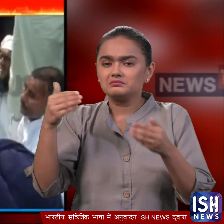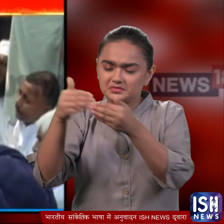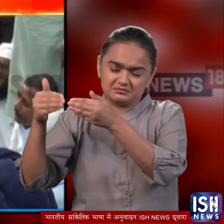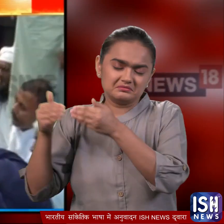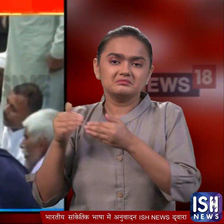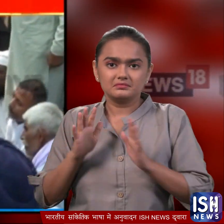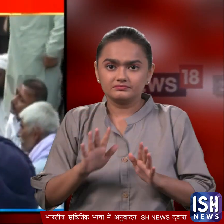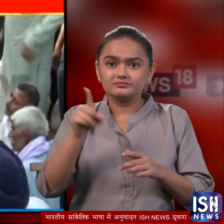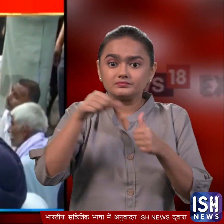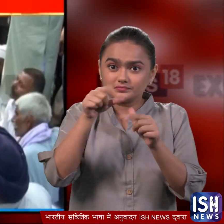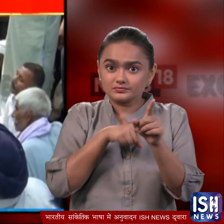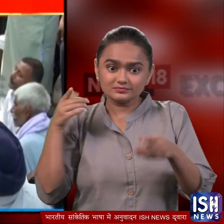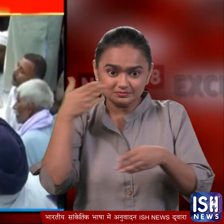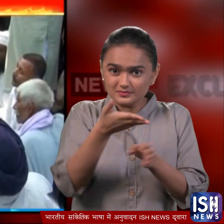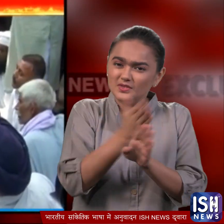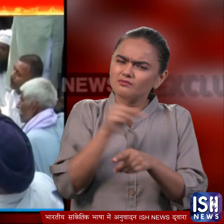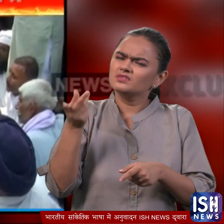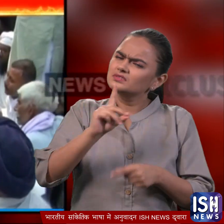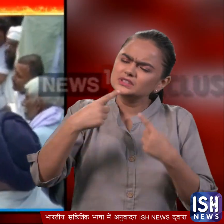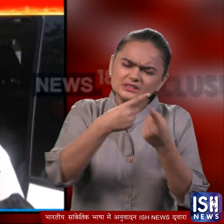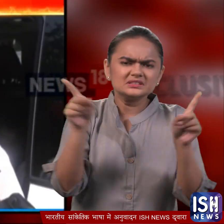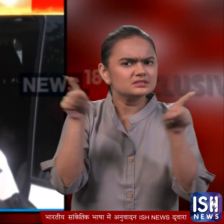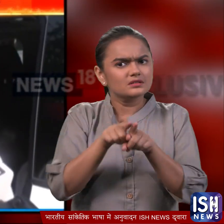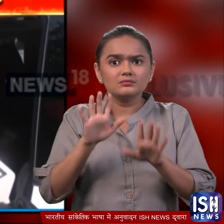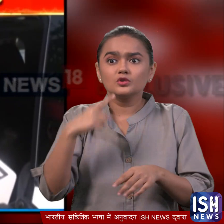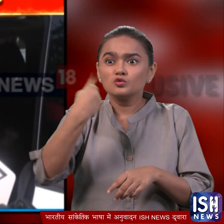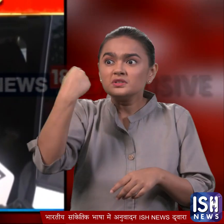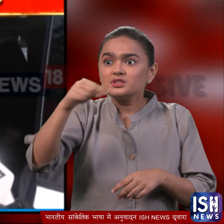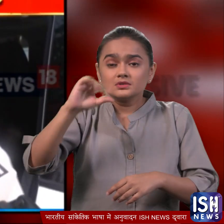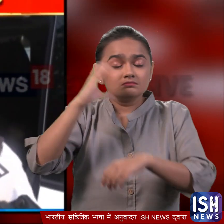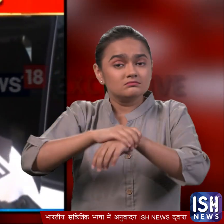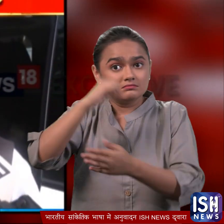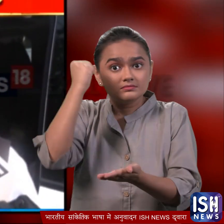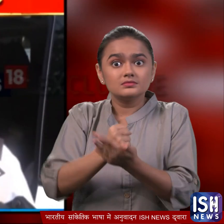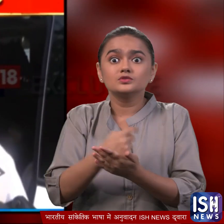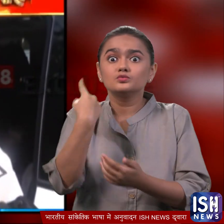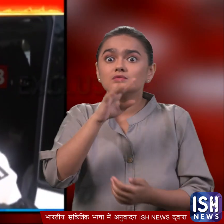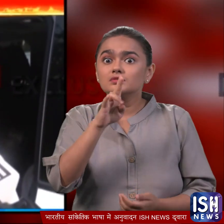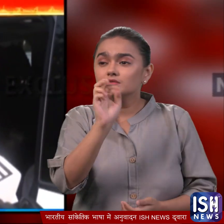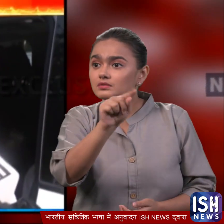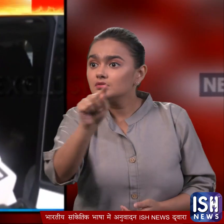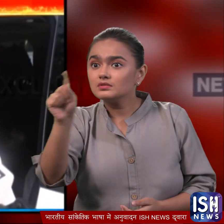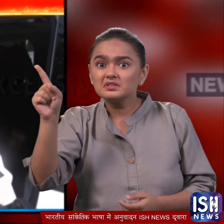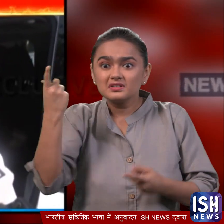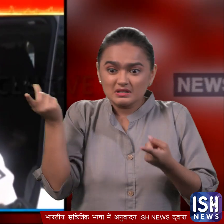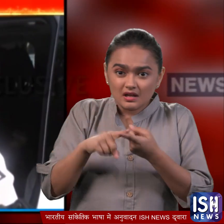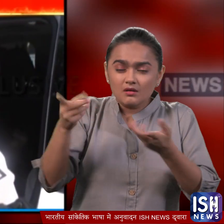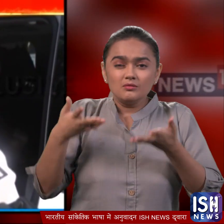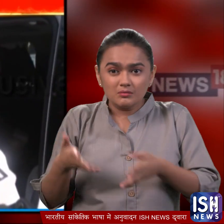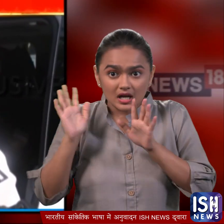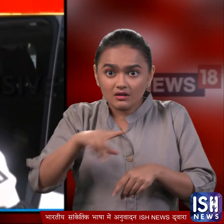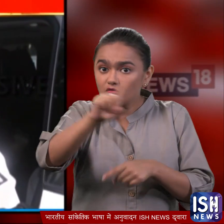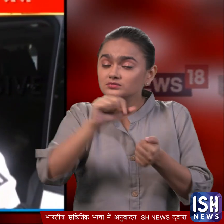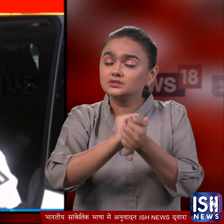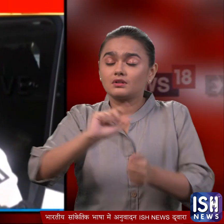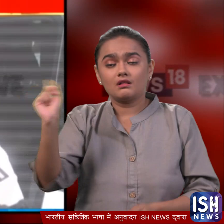हैं। लखीमपुर जाने से पहले अखिलेश ने एक बार फिर ये मांग दोहराई कि आरोपियों की जल्द गिरफ्तारी हो। जो नामजद हैं, जिन लोगों ने ऐसी